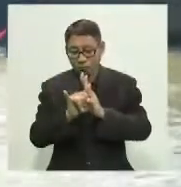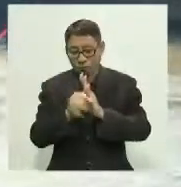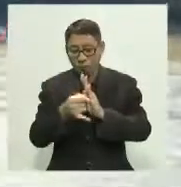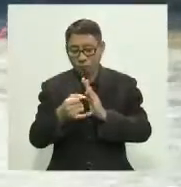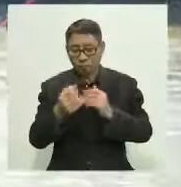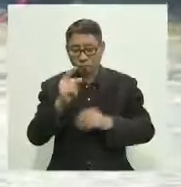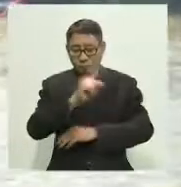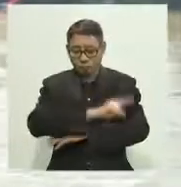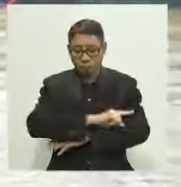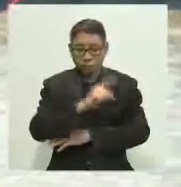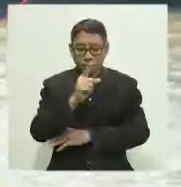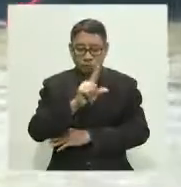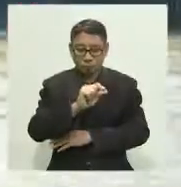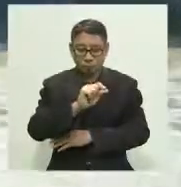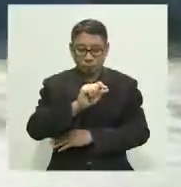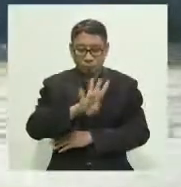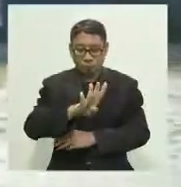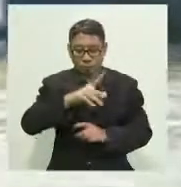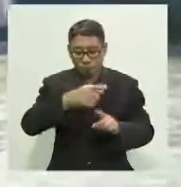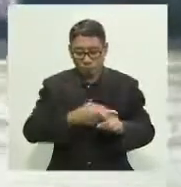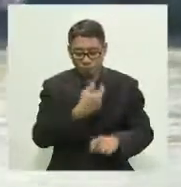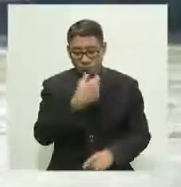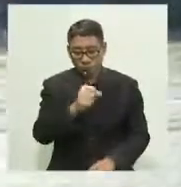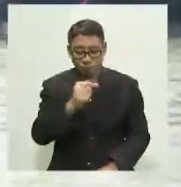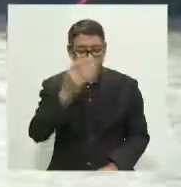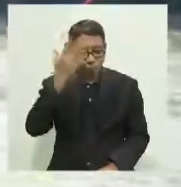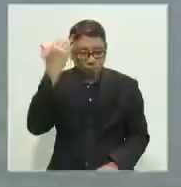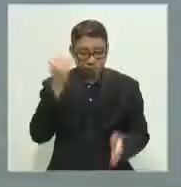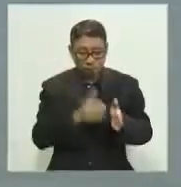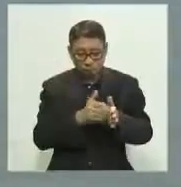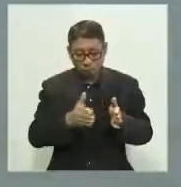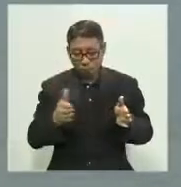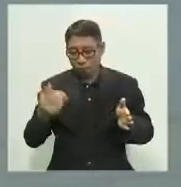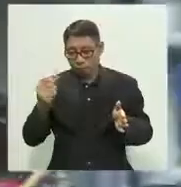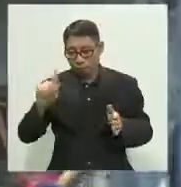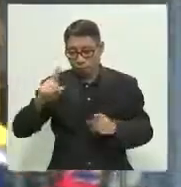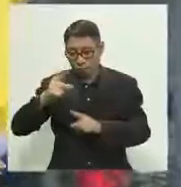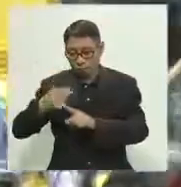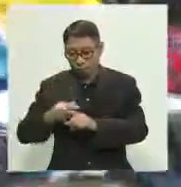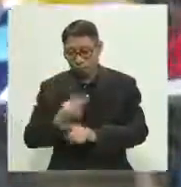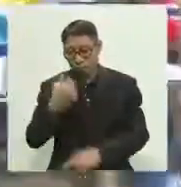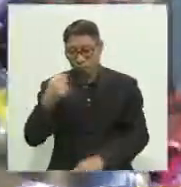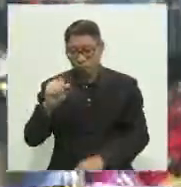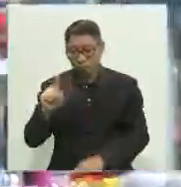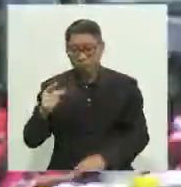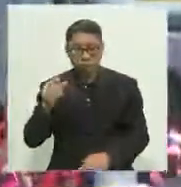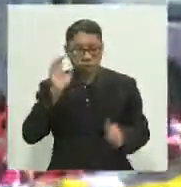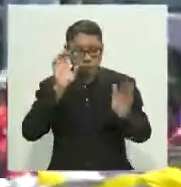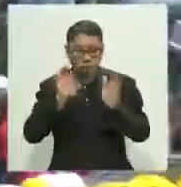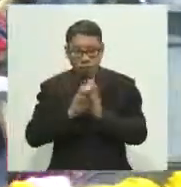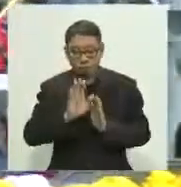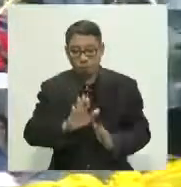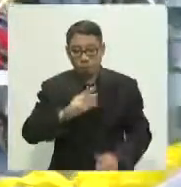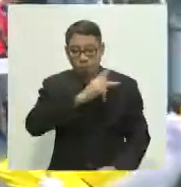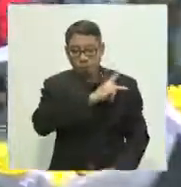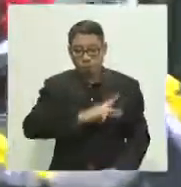บุรีตั้งแต่วันที่24ตุลาคมที่ผ่านมาจนถึงวันที่11พฤศจิกายนซึ่งจะอัญเชิญพระบรมรูปสมเด็จพระเ